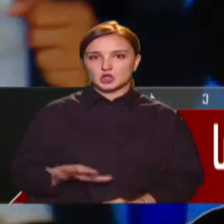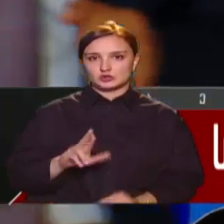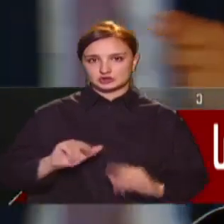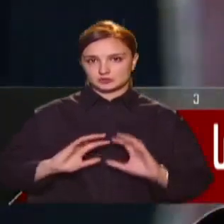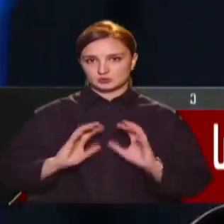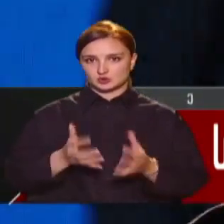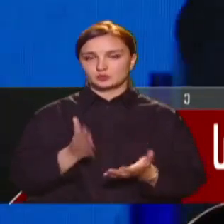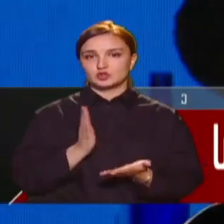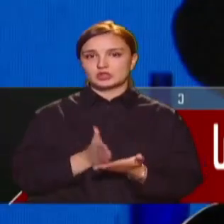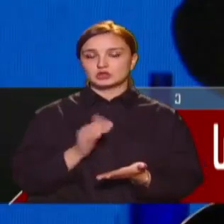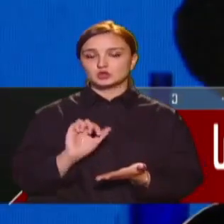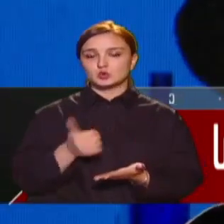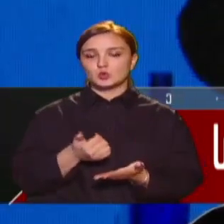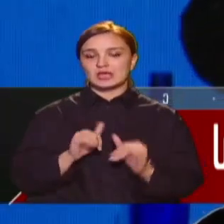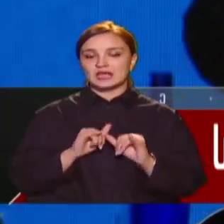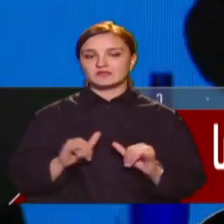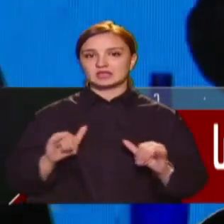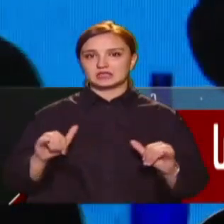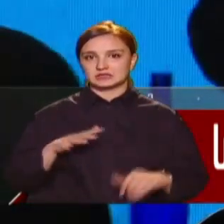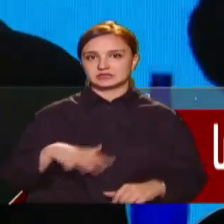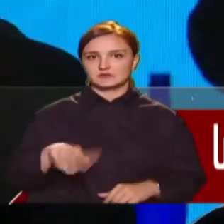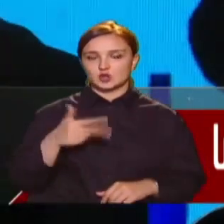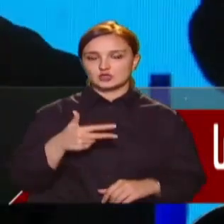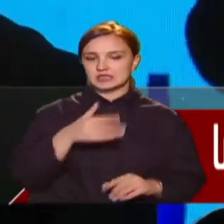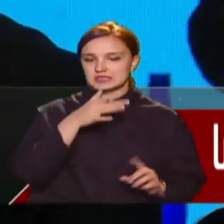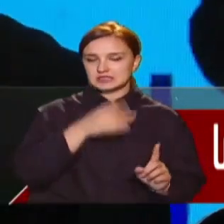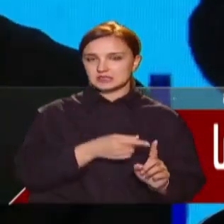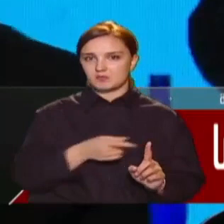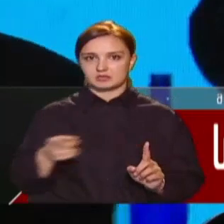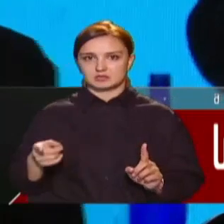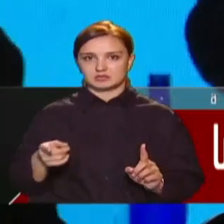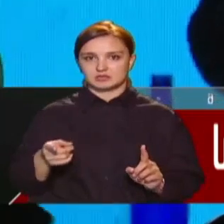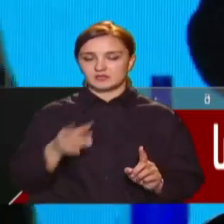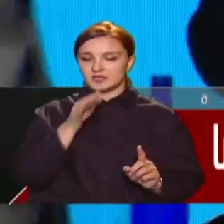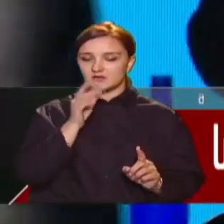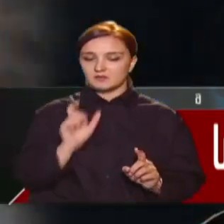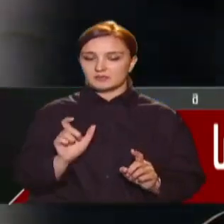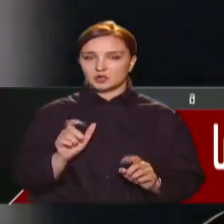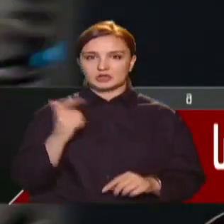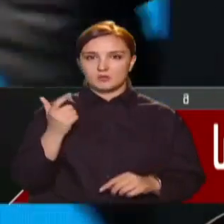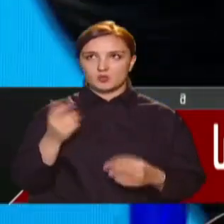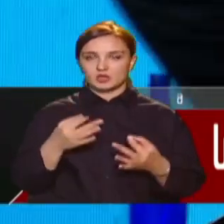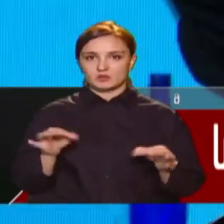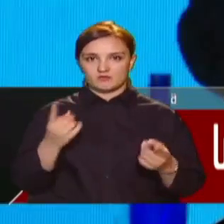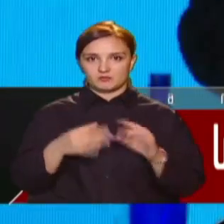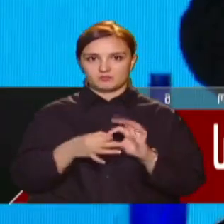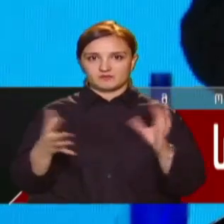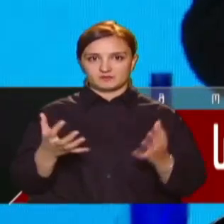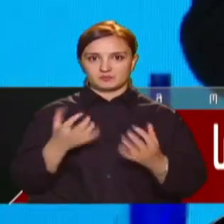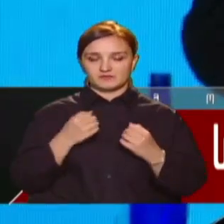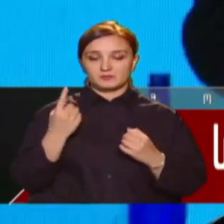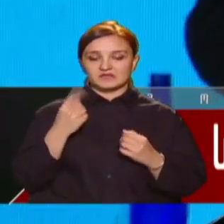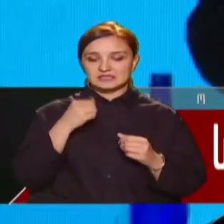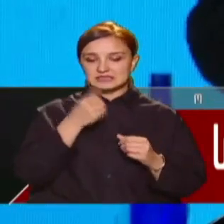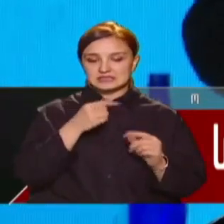მსოფლიოში, არის ის, თუ როგორ განვითარდა საქართველო ამ 30 წლის მანძილზე. პერიოდი დამოუკიდებლობის მოპოვებიდან და დამოუკიდებლობის